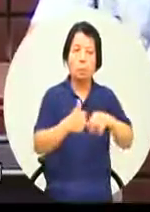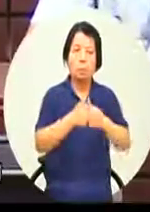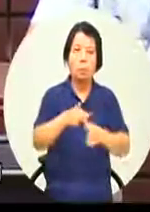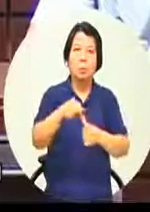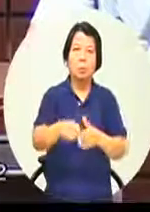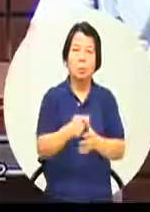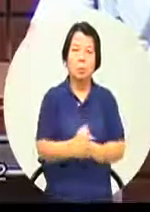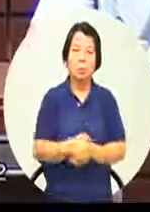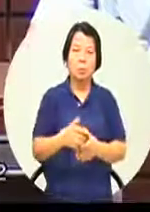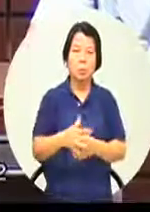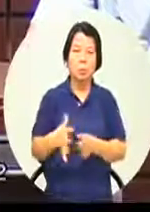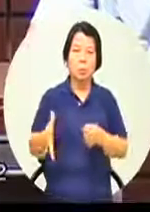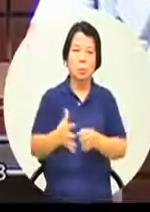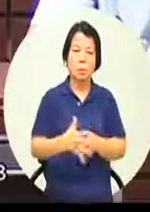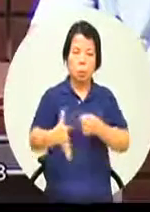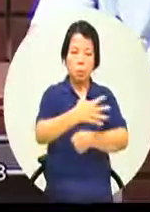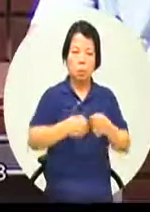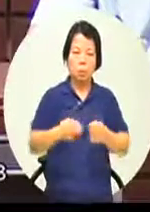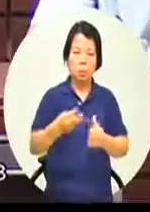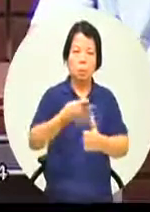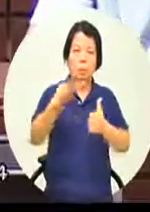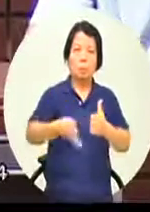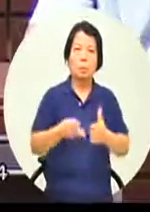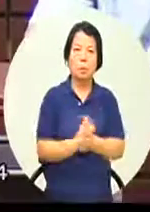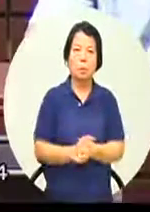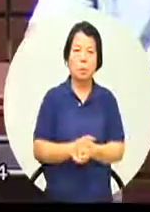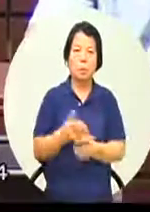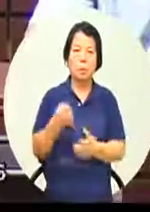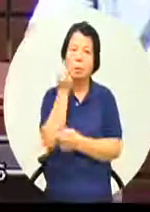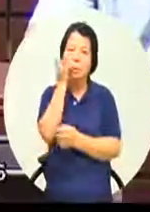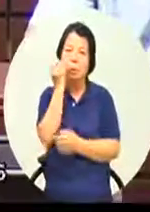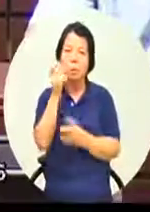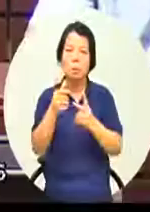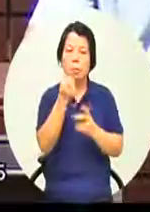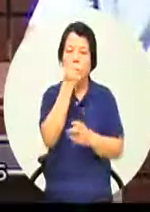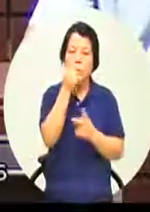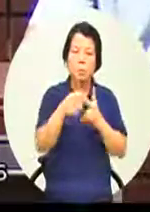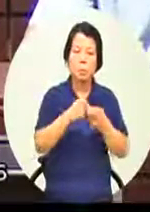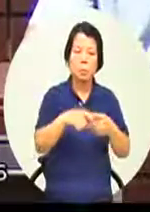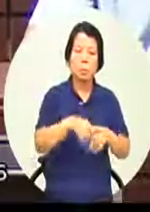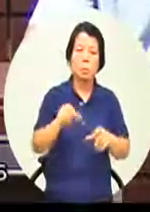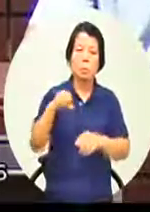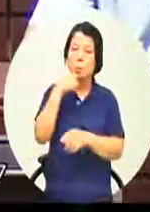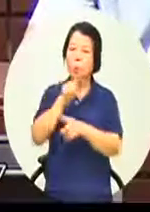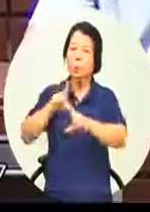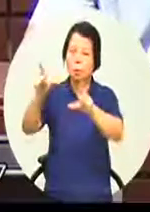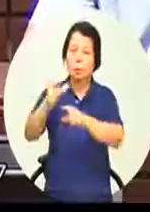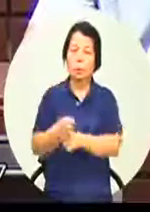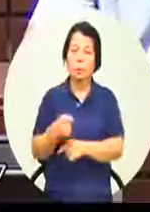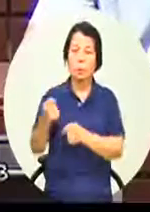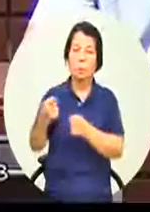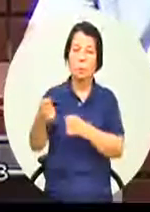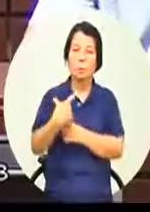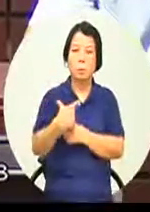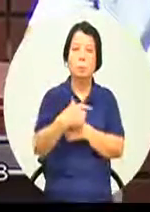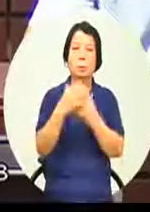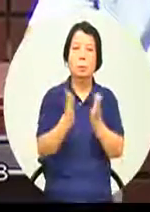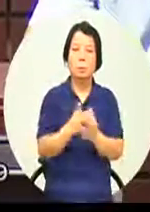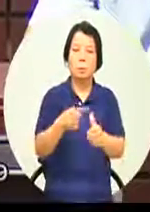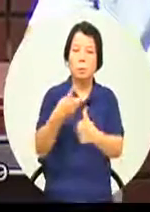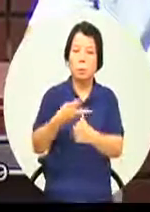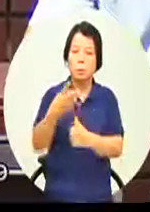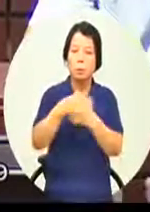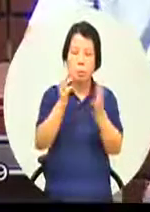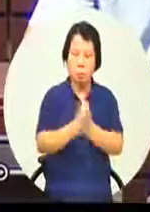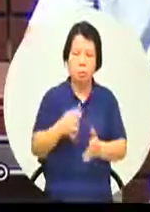是全国第3名，也就是我们输给花莲跟台东。但是有一项 所有的水果的有机认证，我们高雄是